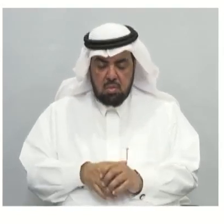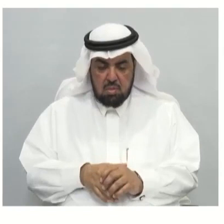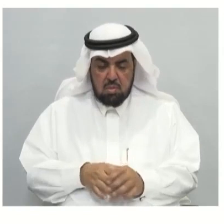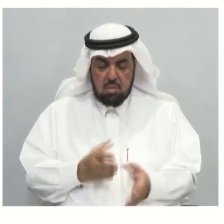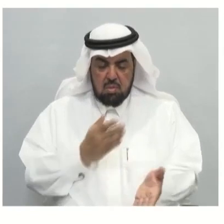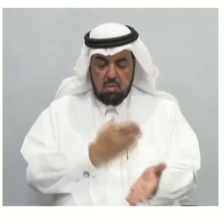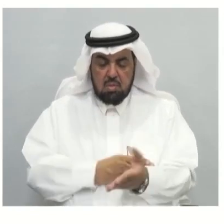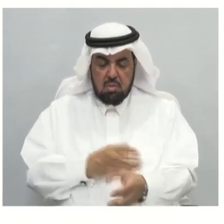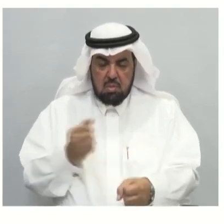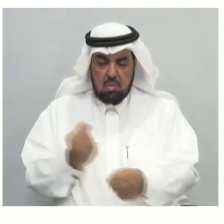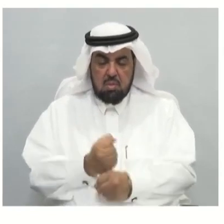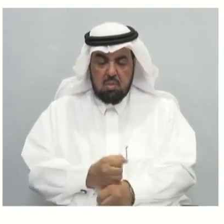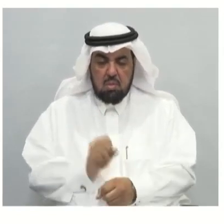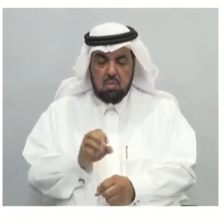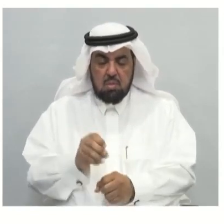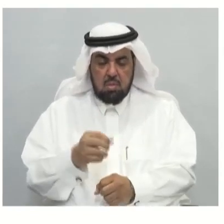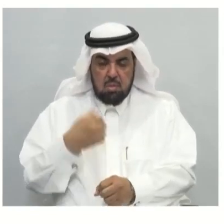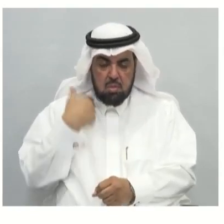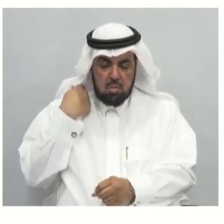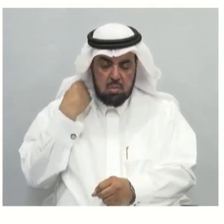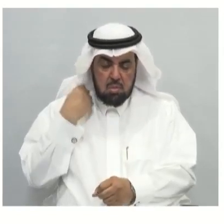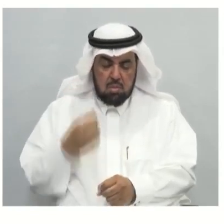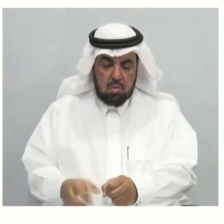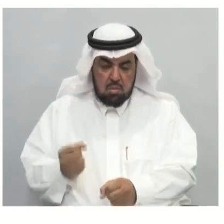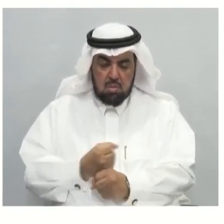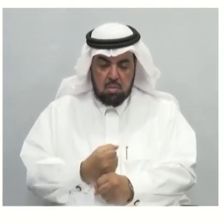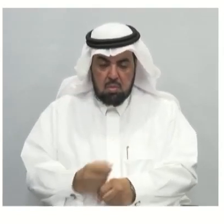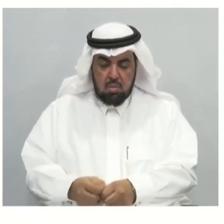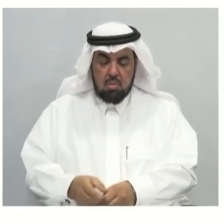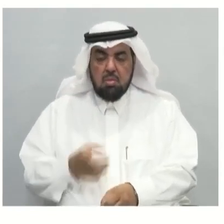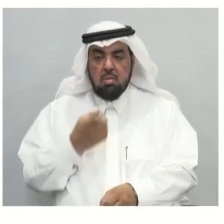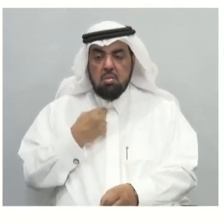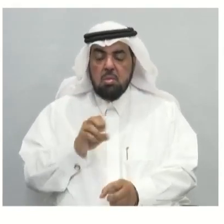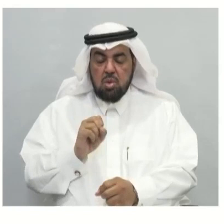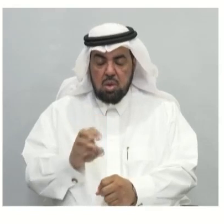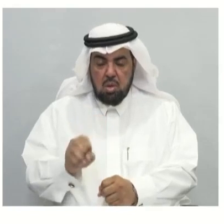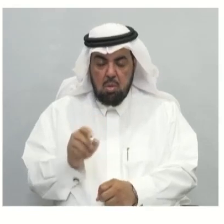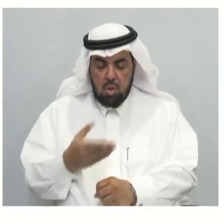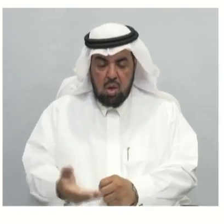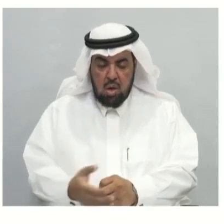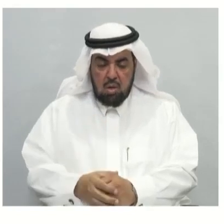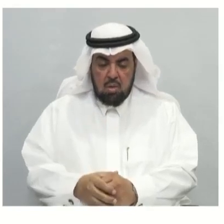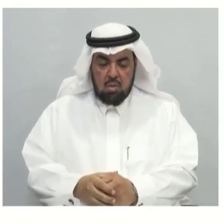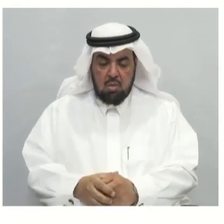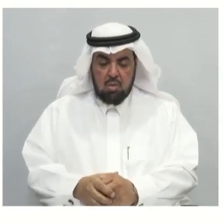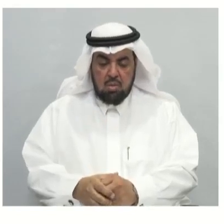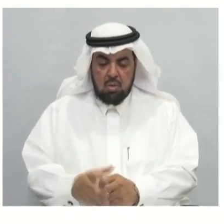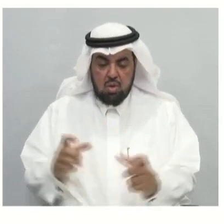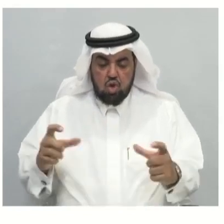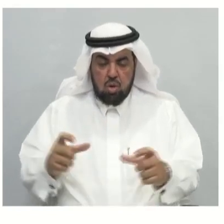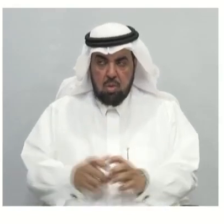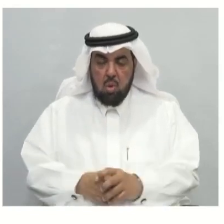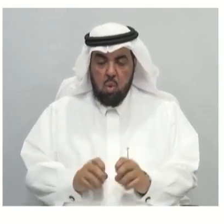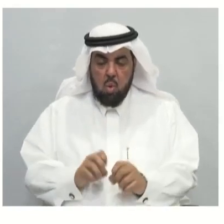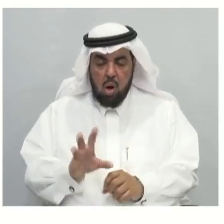للعميل او اخبار للعميل تكتب له نود ان نعلمك جمله